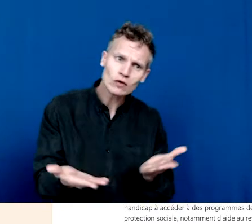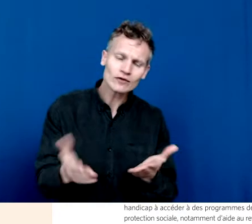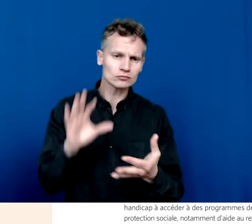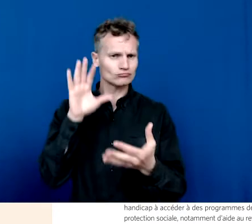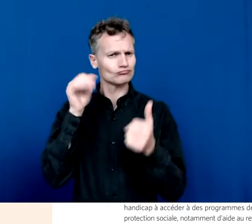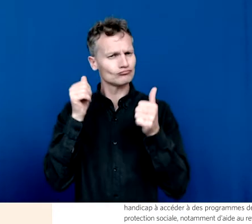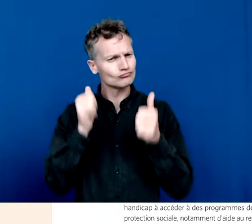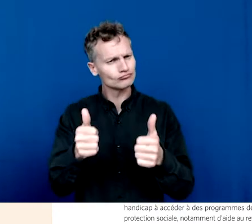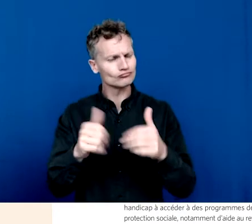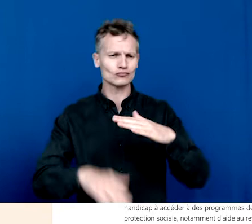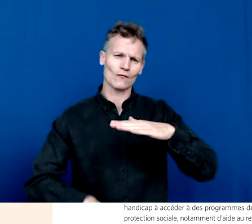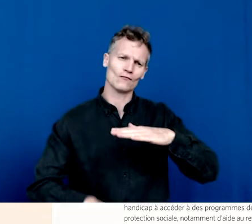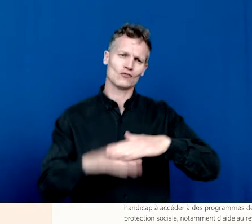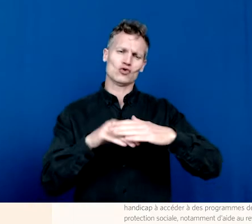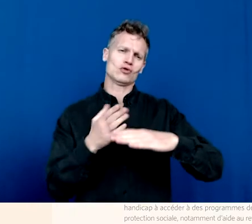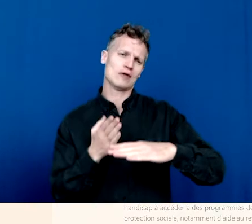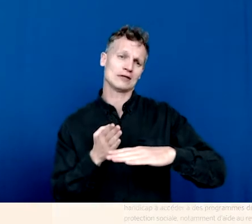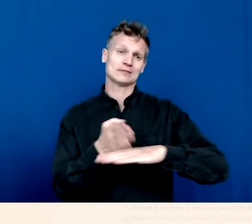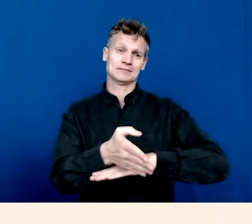accessibilité totale.